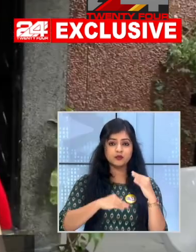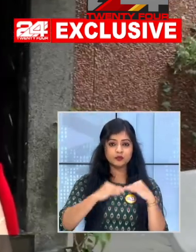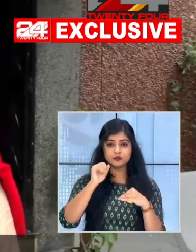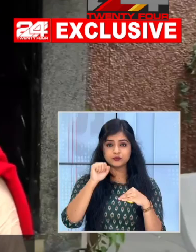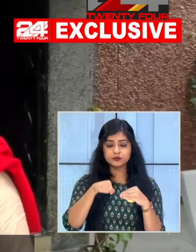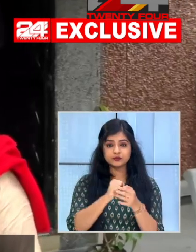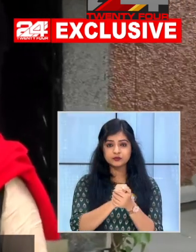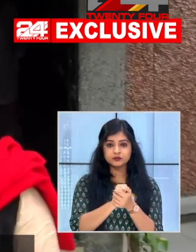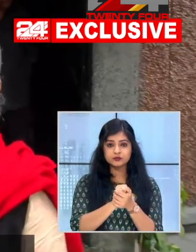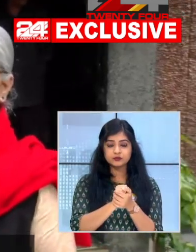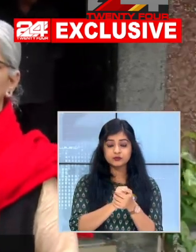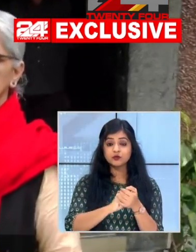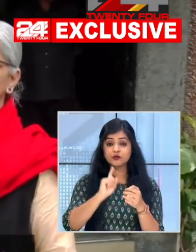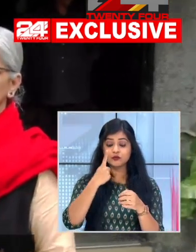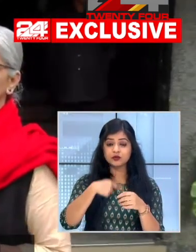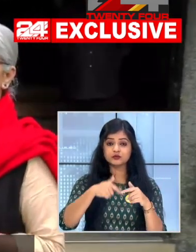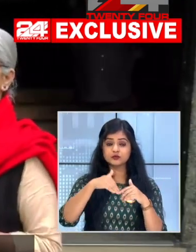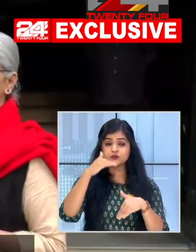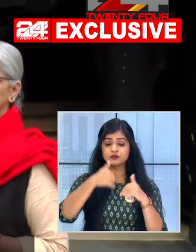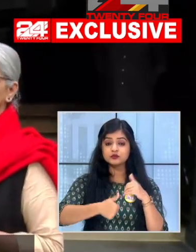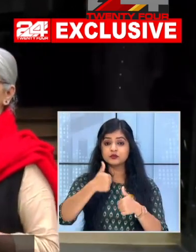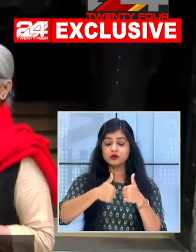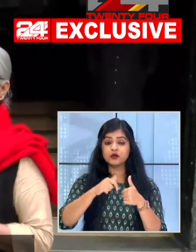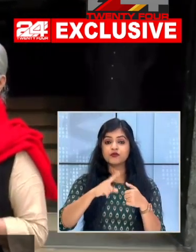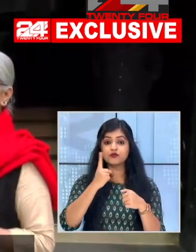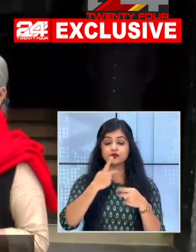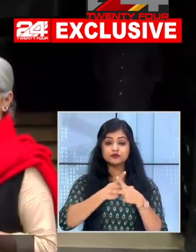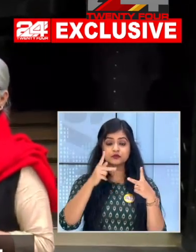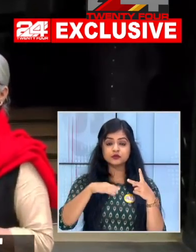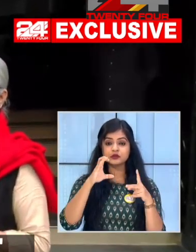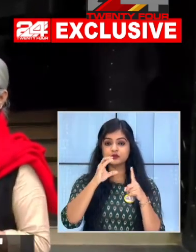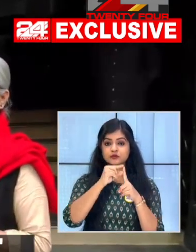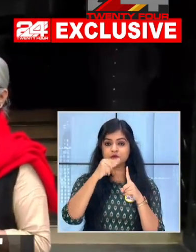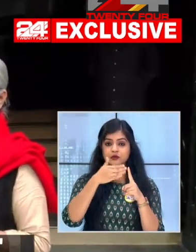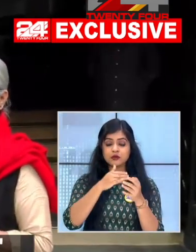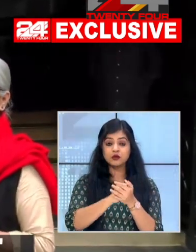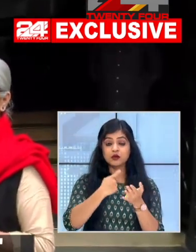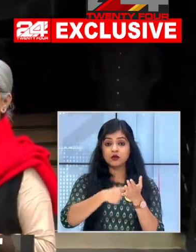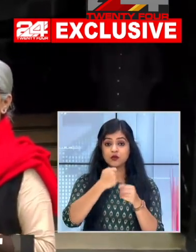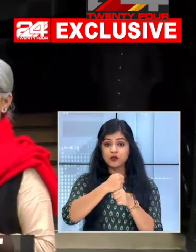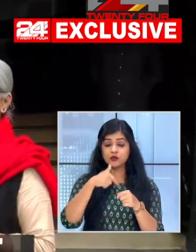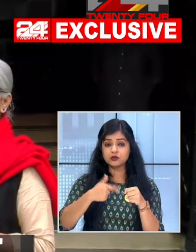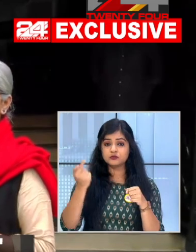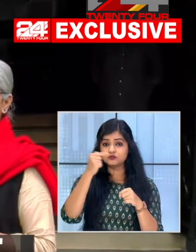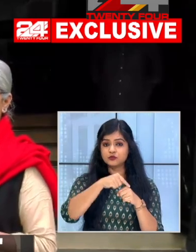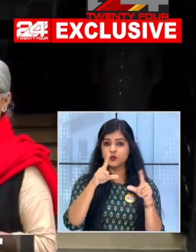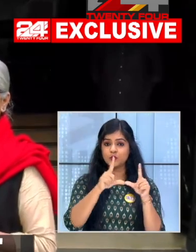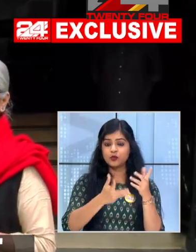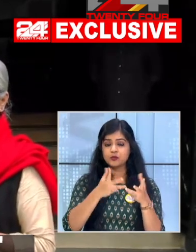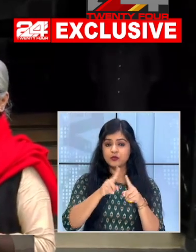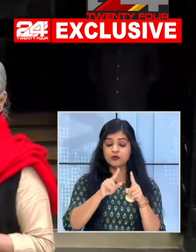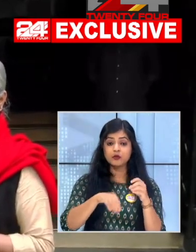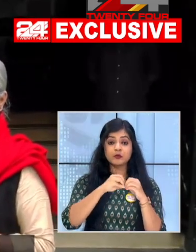കാര്യമാണ്. ഇത്തവണ ആദ്യം സ്ഥാനാർത്ഥിയെ പ്രഖ്യാപിച്ചിരിക്കുന്നത് CPI ആണ്. രാഹുൽ ഗാന്ധി ആയിരിക്കും സ്വാഭാവികമെന്ന തരത്തിൽ റിപ്പോർട്ടുകളുണ്ട്. ഒപ്പം BJP സ്ഥാനാർത്ഥി